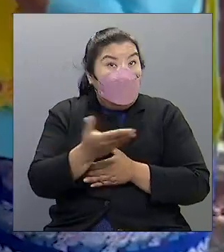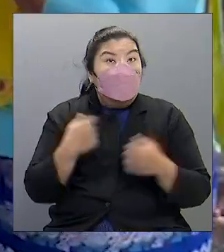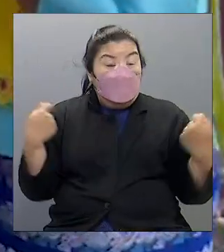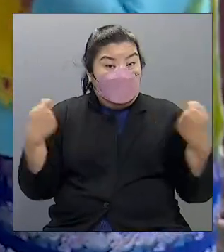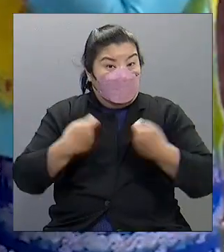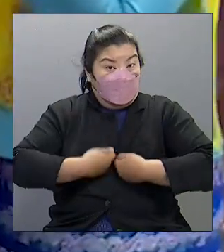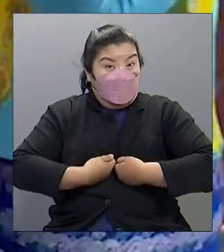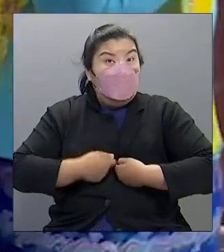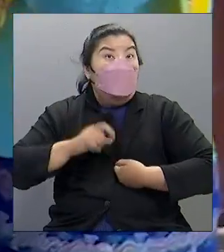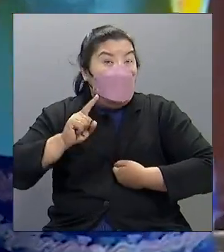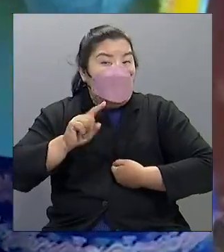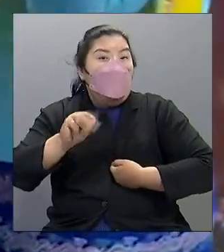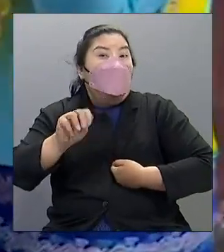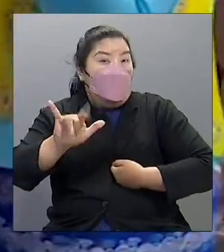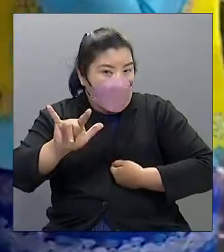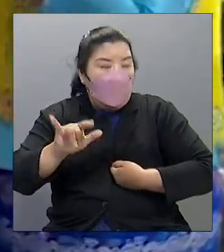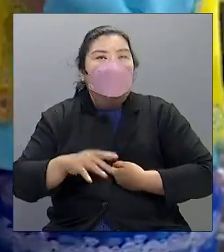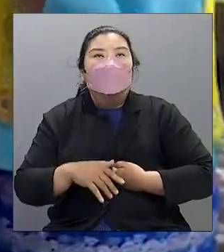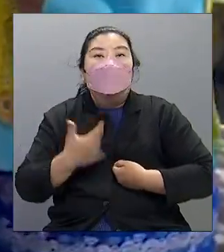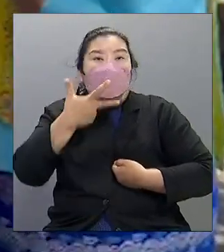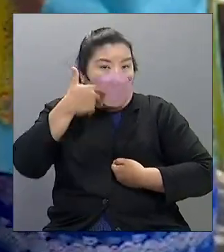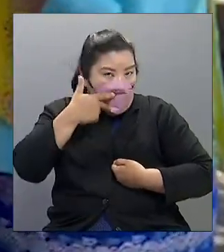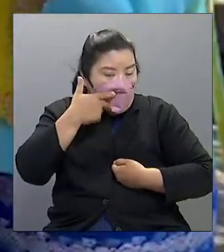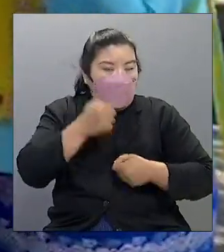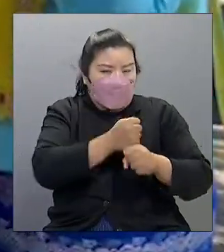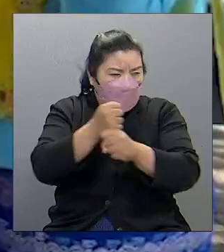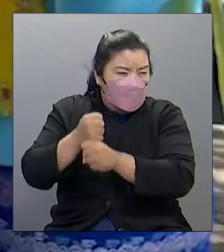ุมตัชาวรามันะกวนขนม Maz Sna